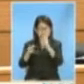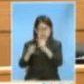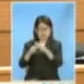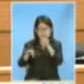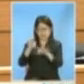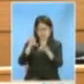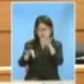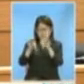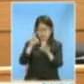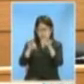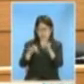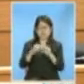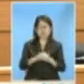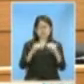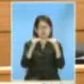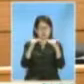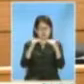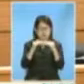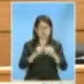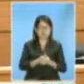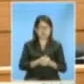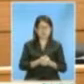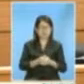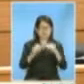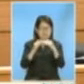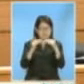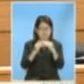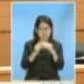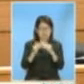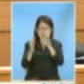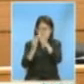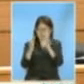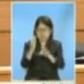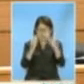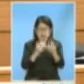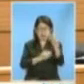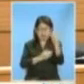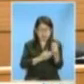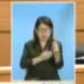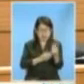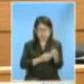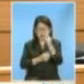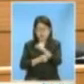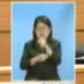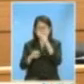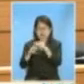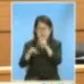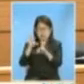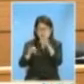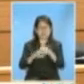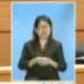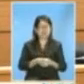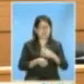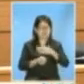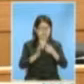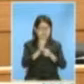ท่ากับจำนวนข้างต้นหักด้วยจำนวนสมาชิกวุฒิสภาที่มาจากการเลือกตั้งผมก็เป็นกังวลใจครับท่านประธานครับว่